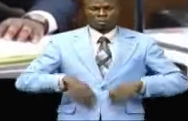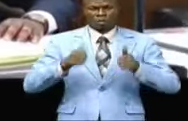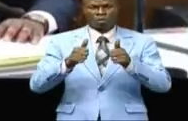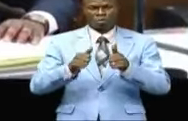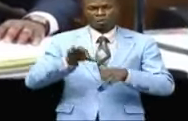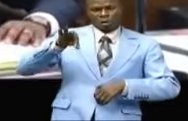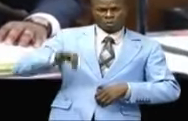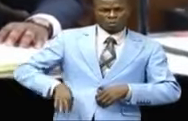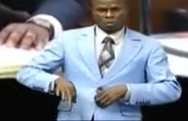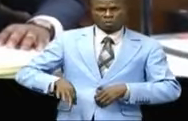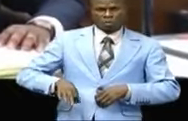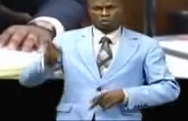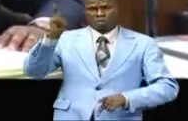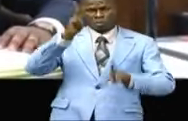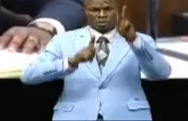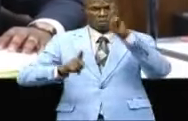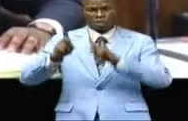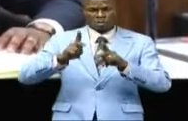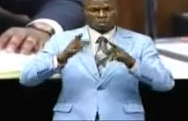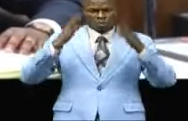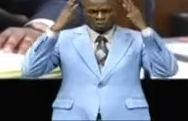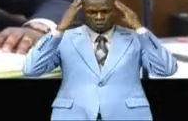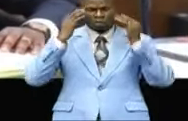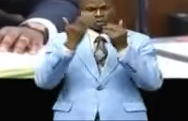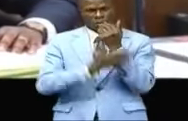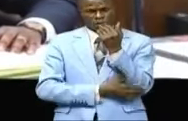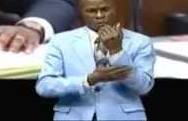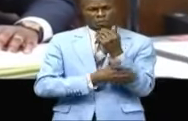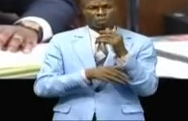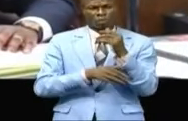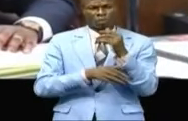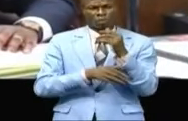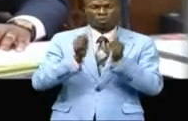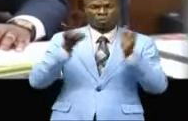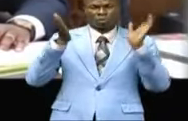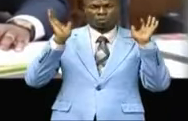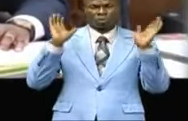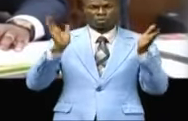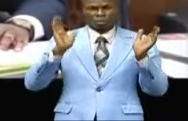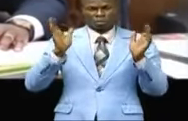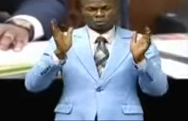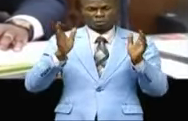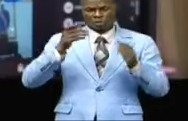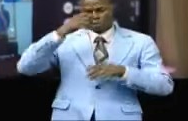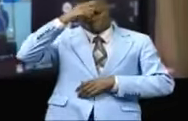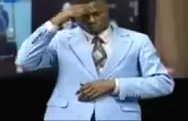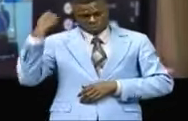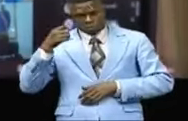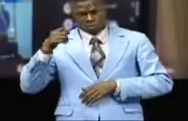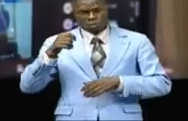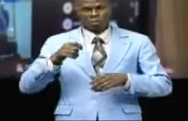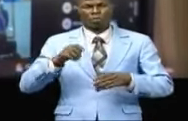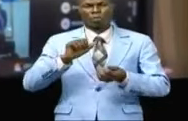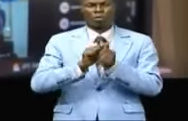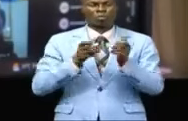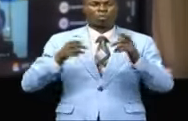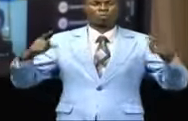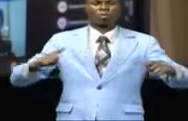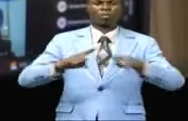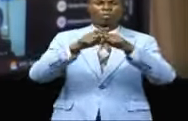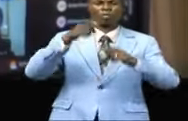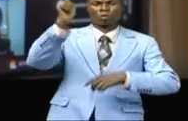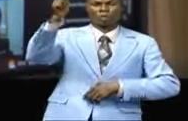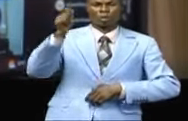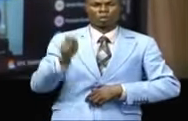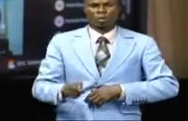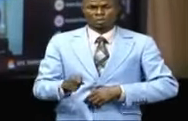le bien-être de nos populations en détresse, à la suite notamment des catastrophes, des calamités et des conflits armés. C'est à